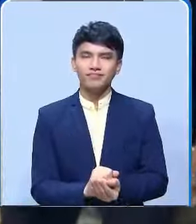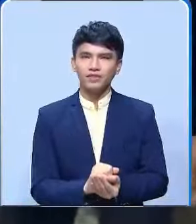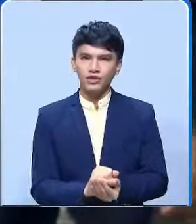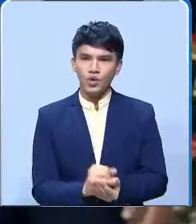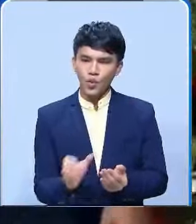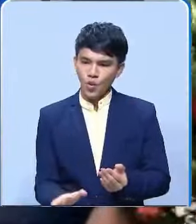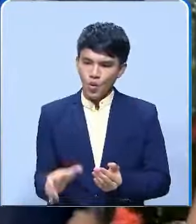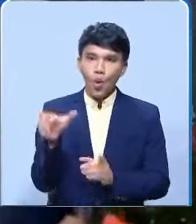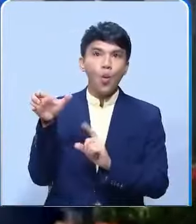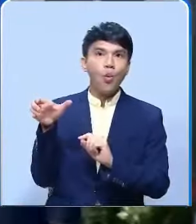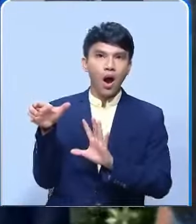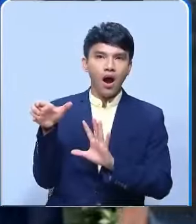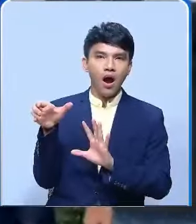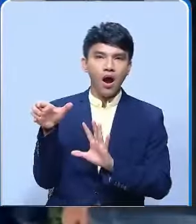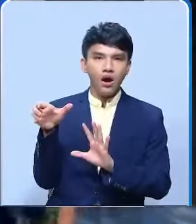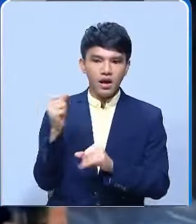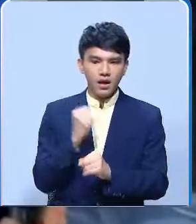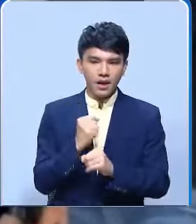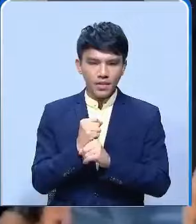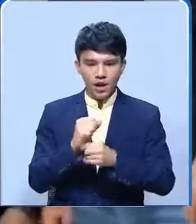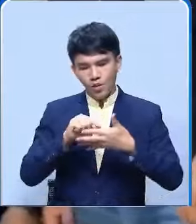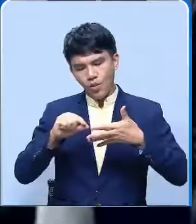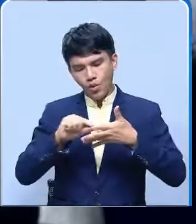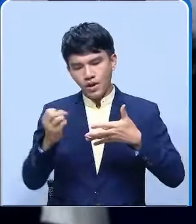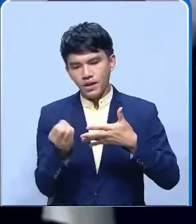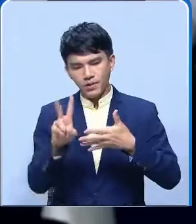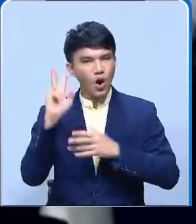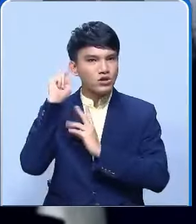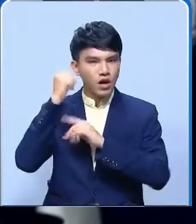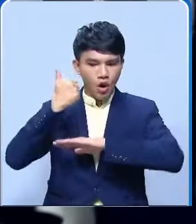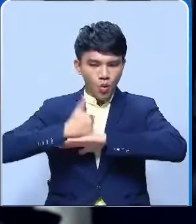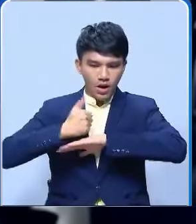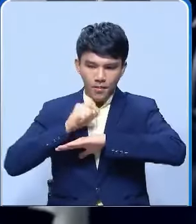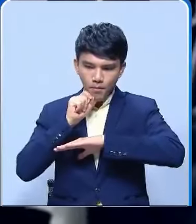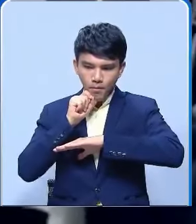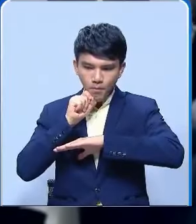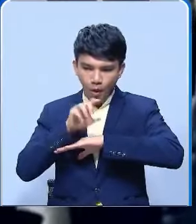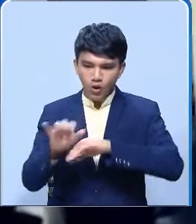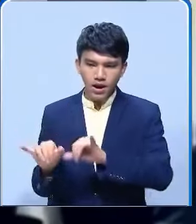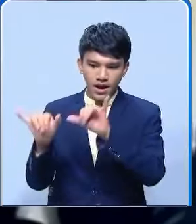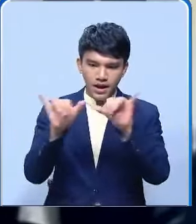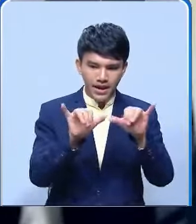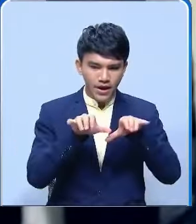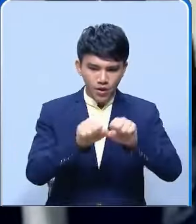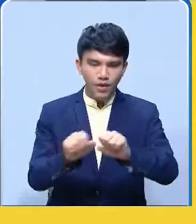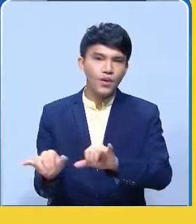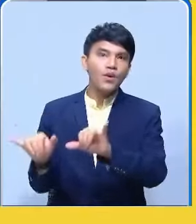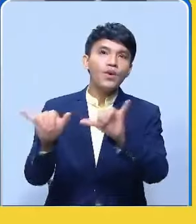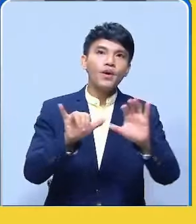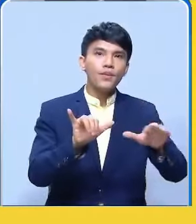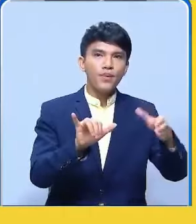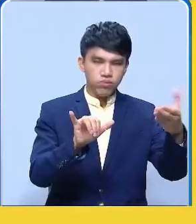สูง25ชั้นเลยนะไปทำงานอยู่ชั้น12พอเป็นข่าวหัวหน้าที่บอกว่าอ้าวเธอเดี๋ยวจะโดนจับหรือเปล่าเนี่ยย้ายไปอยู่อีก